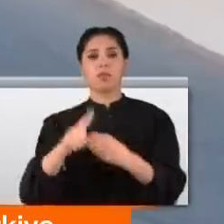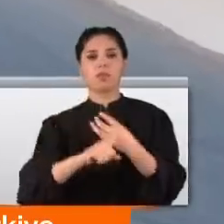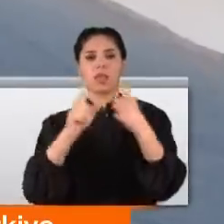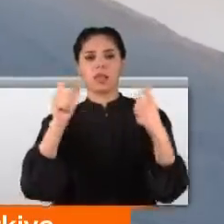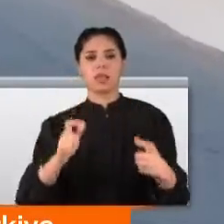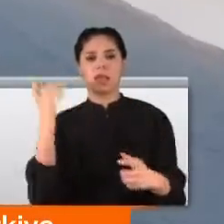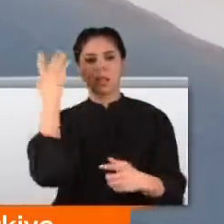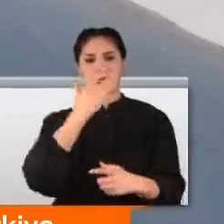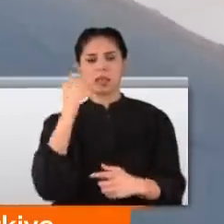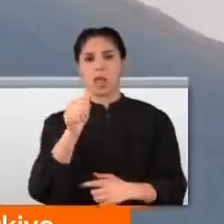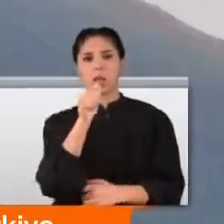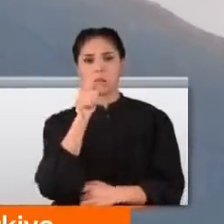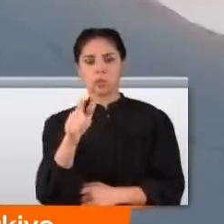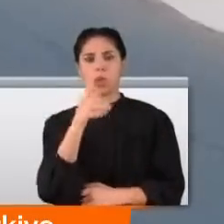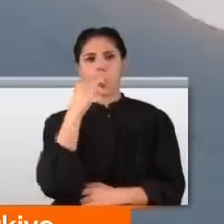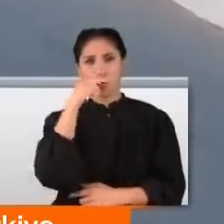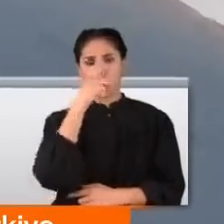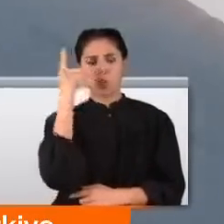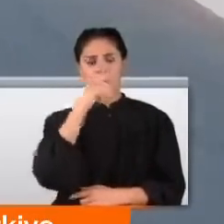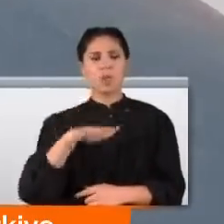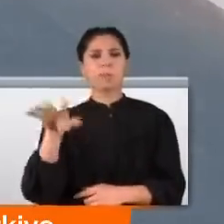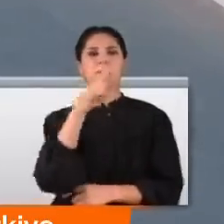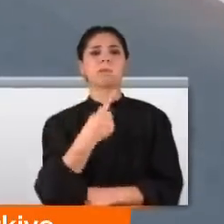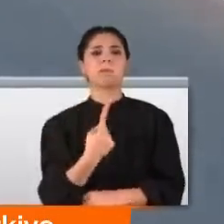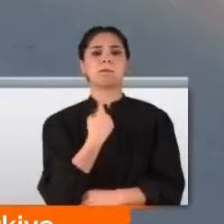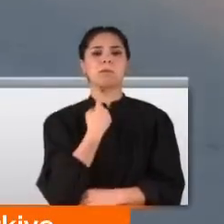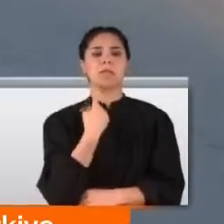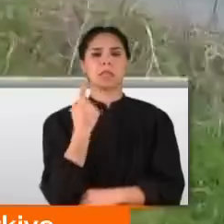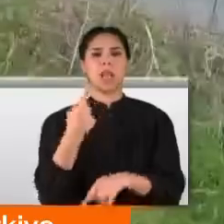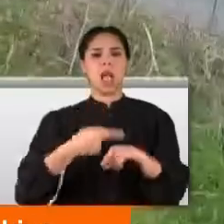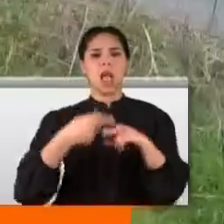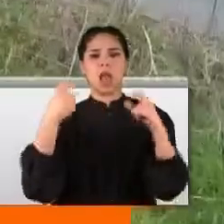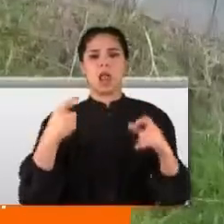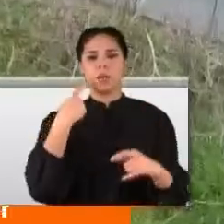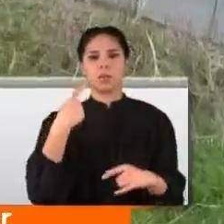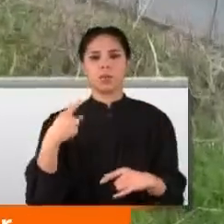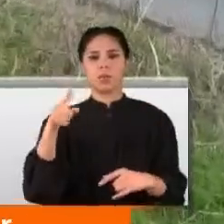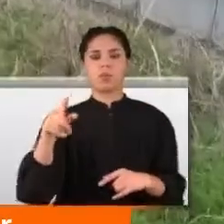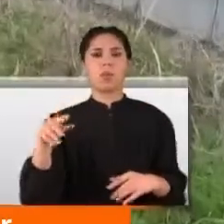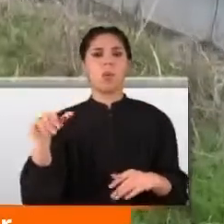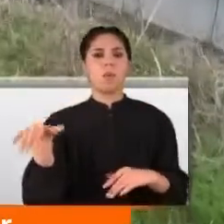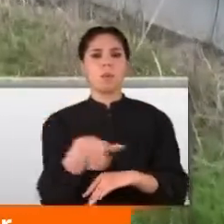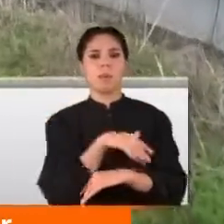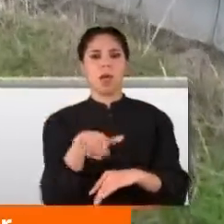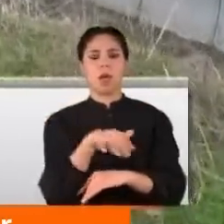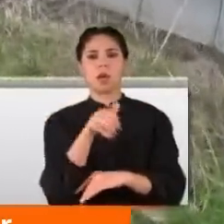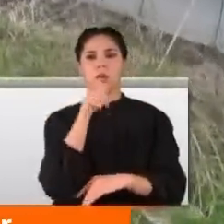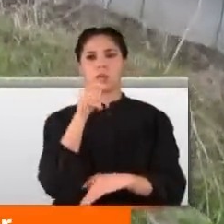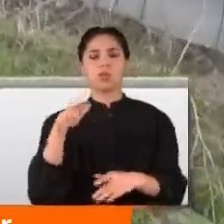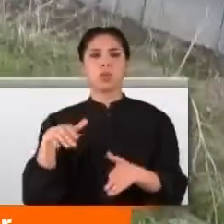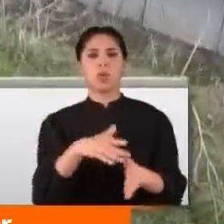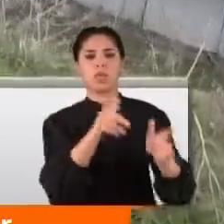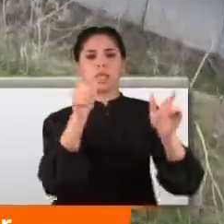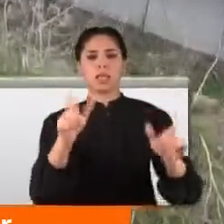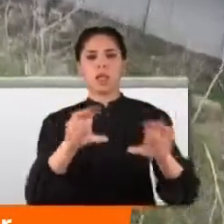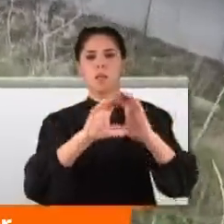rengi siyah akan ve kokusuyla mahalleliyi bıktıran harami dere. Battalgazi Mahallesi'nden geçen bu derenin üzerindeki